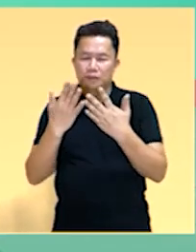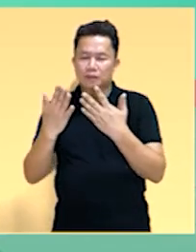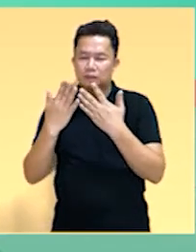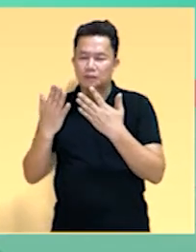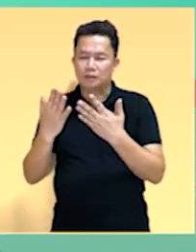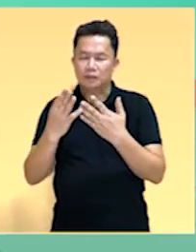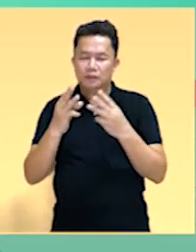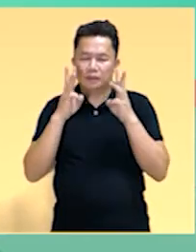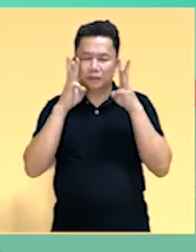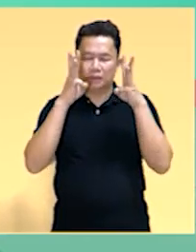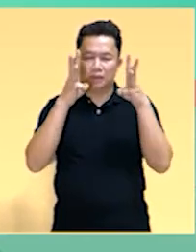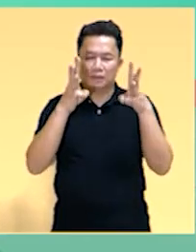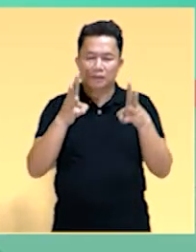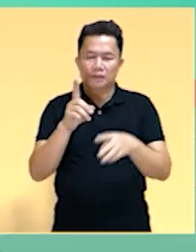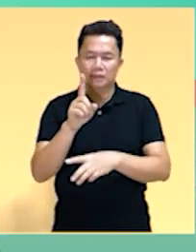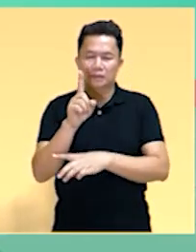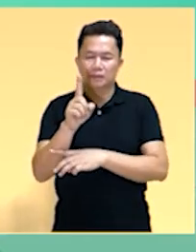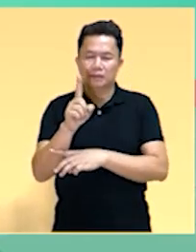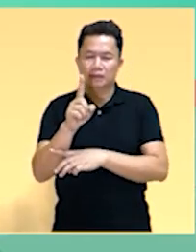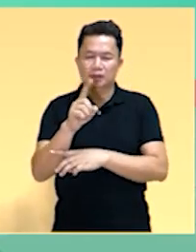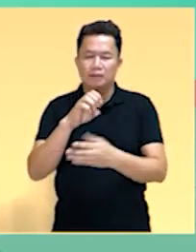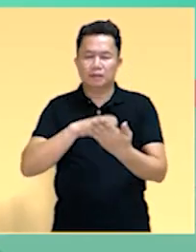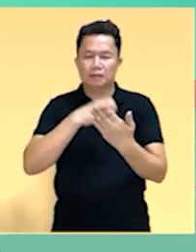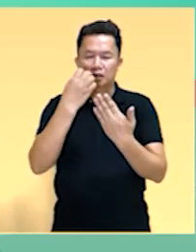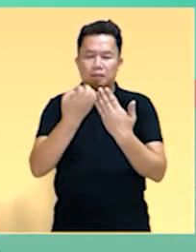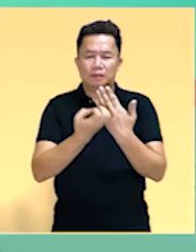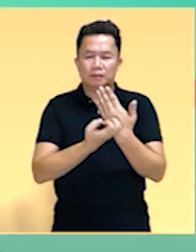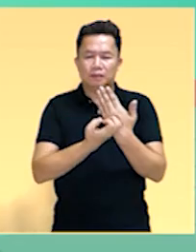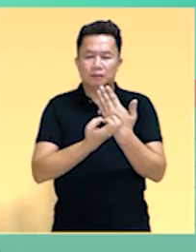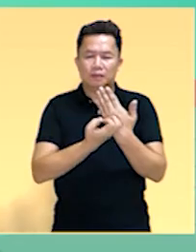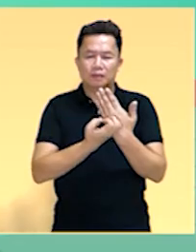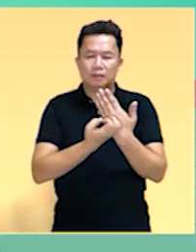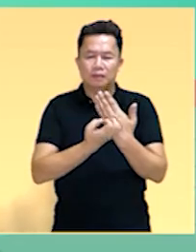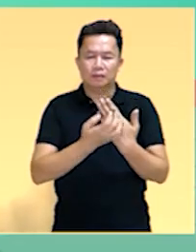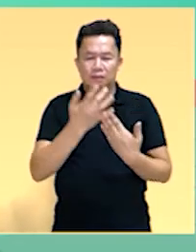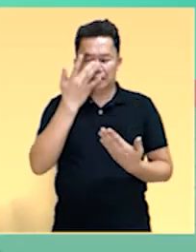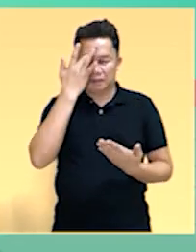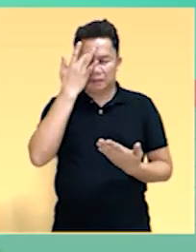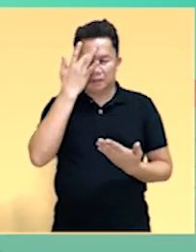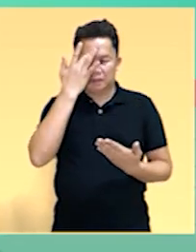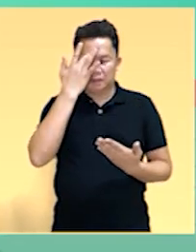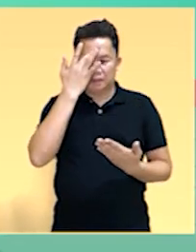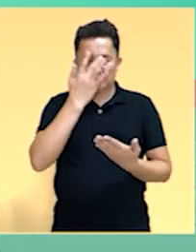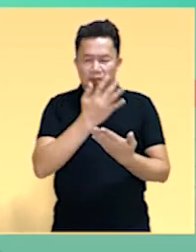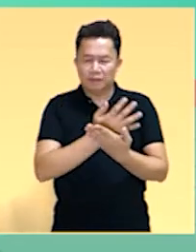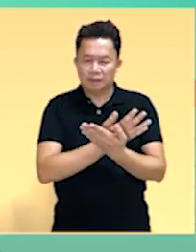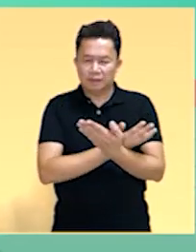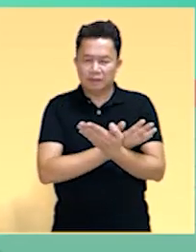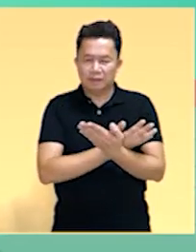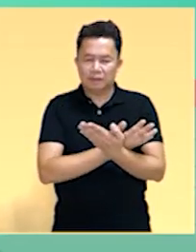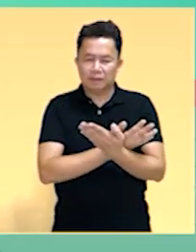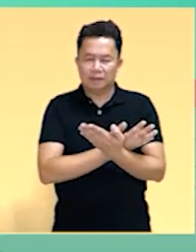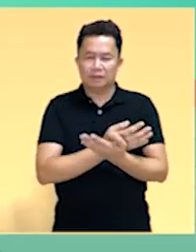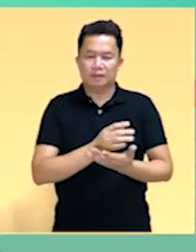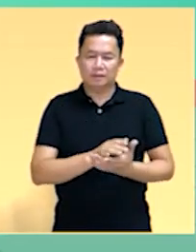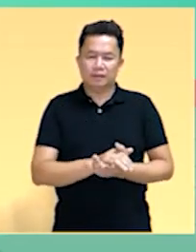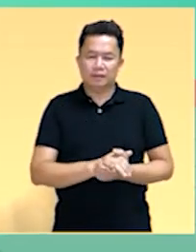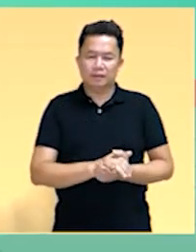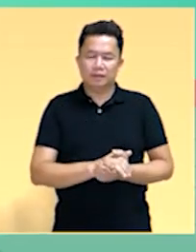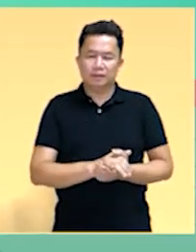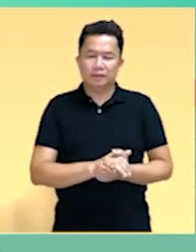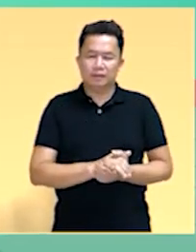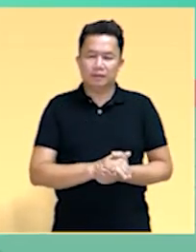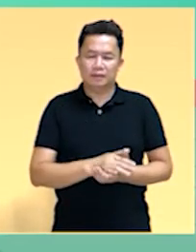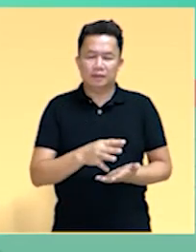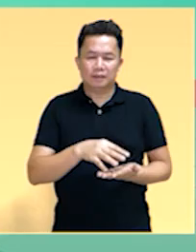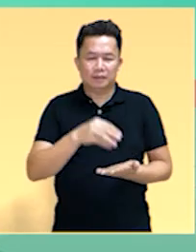Maraming salamat sa panonood sa isa na namang episode ng Mathalino. Hangad namin na kami ay nakapagbigay